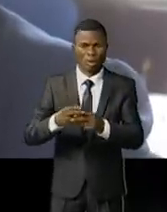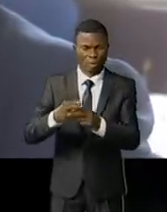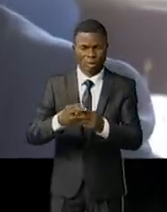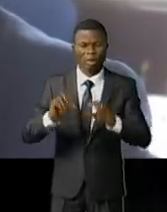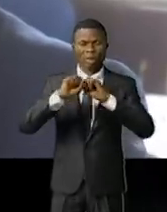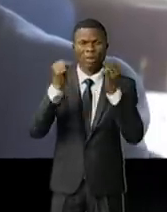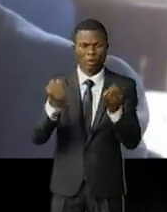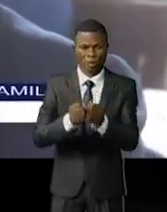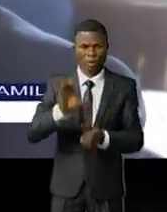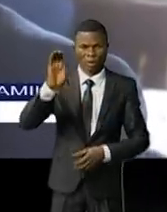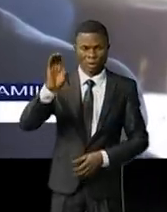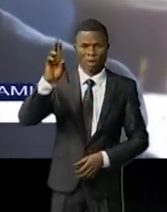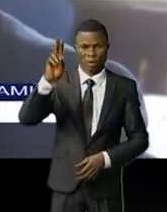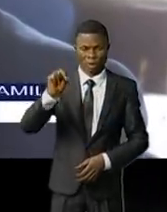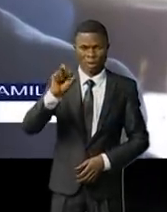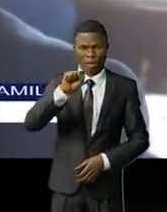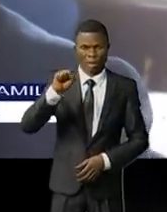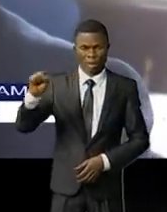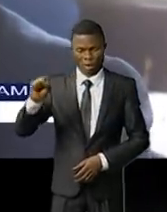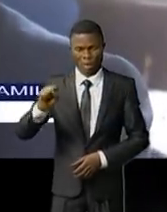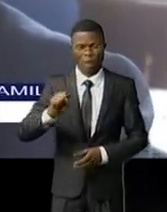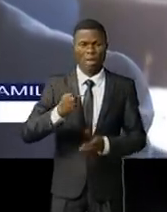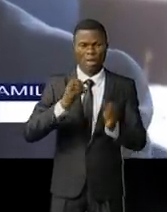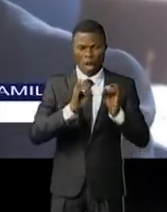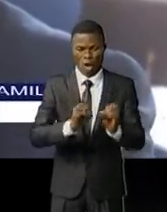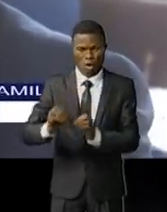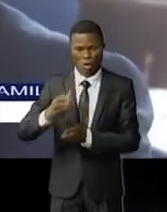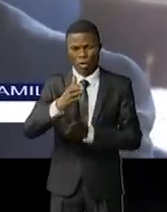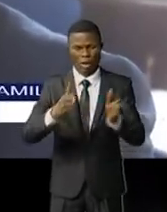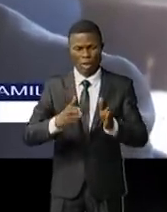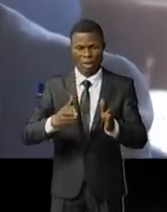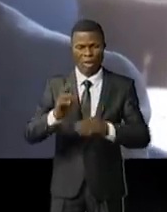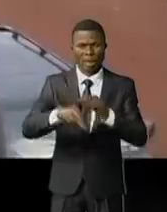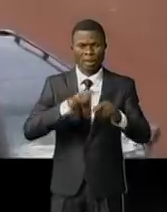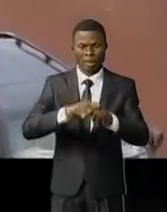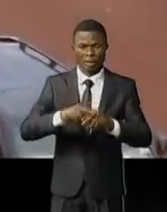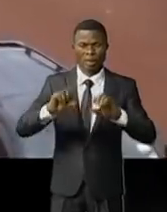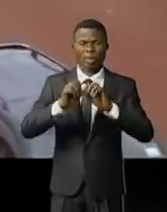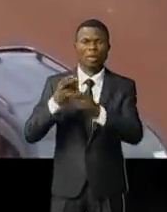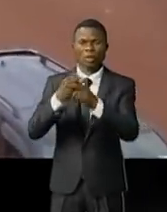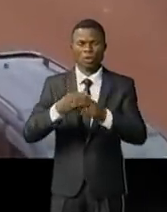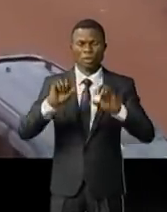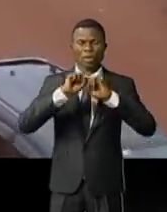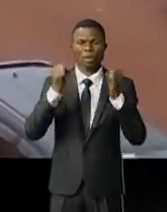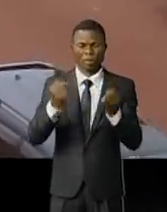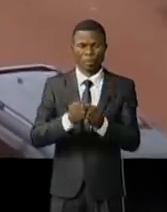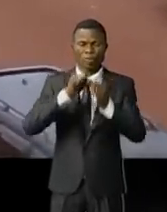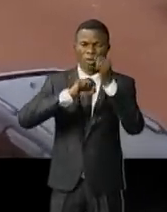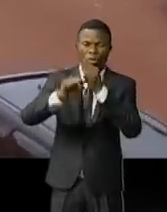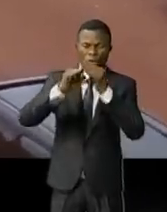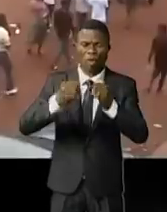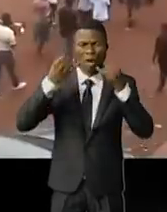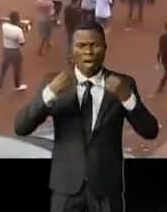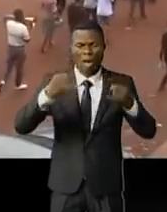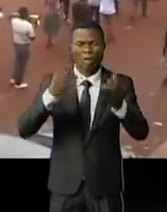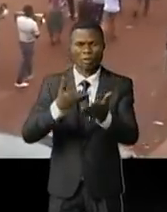sociale afin d'organiser la Caisse nationale de sécurité sociale. Au cours de cette campagne de